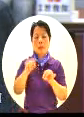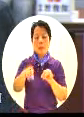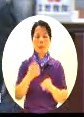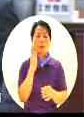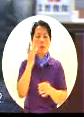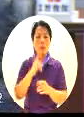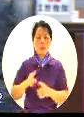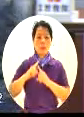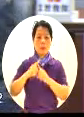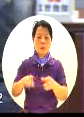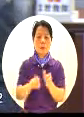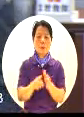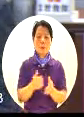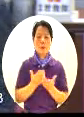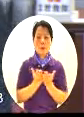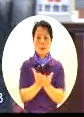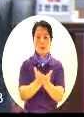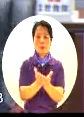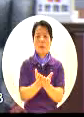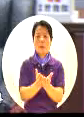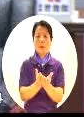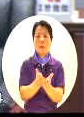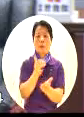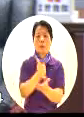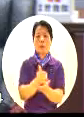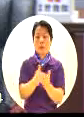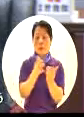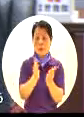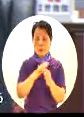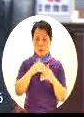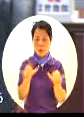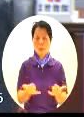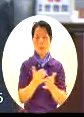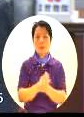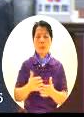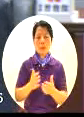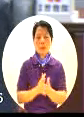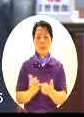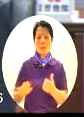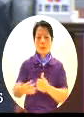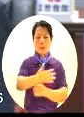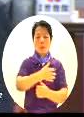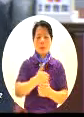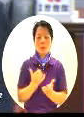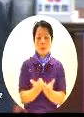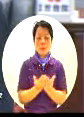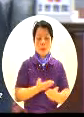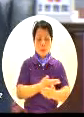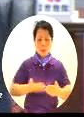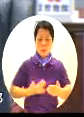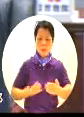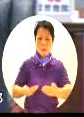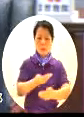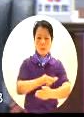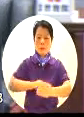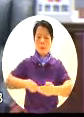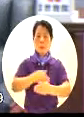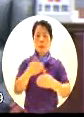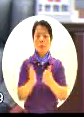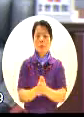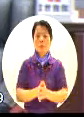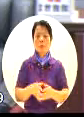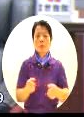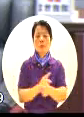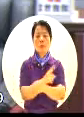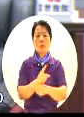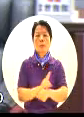边坐船哈，啊，大概就是哎围绕一圈哈，起码要4到5个小时哈，